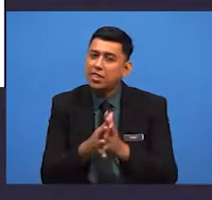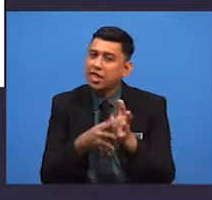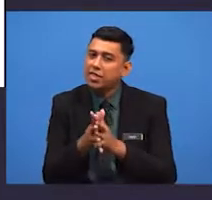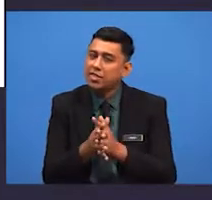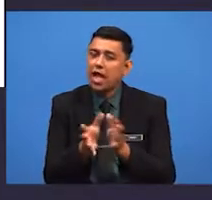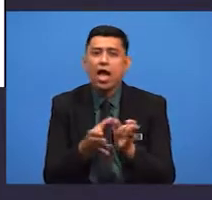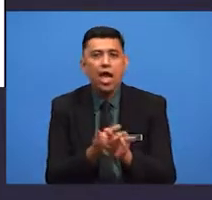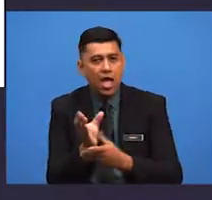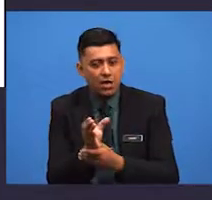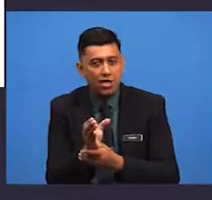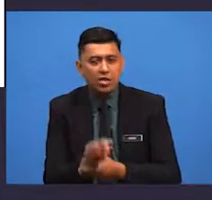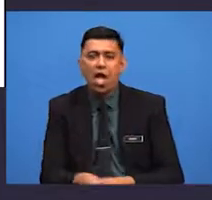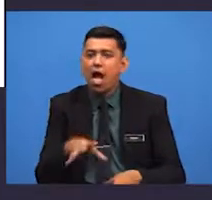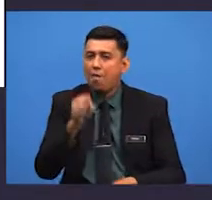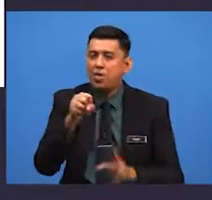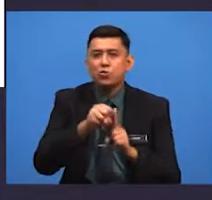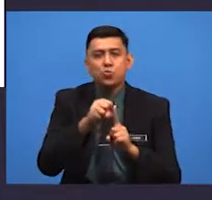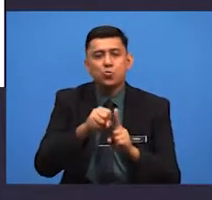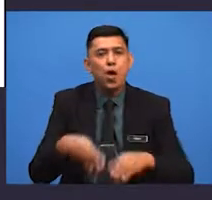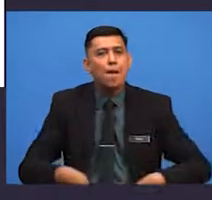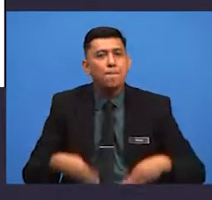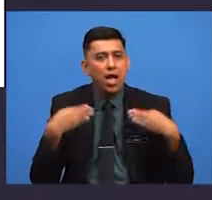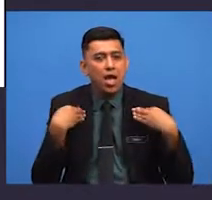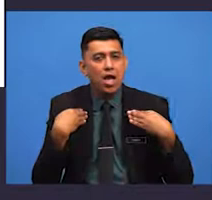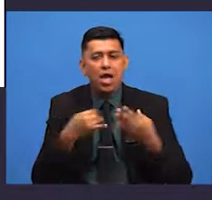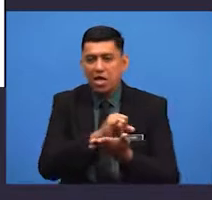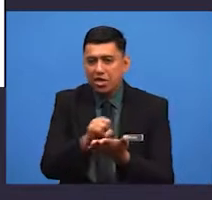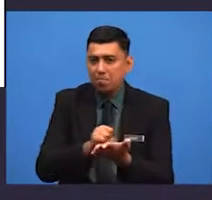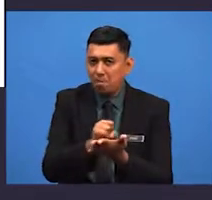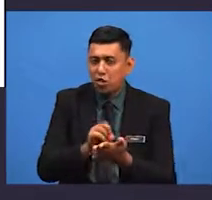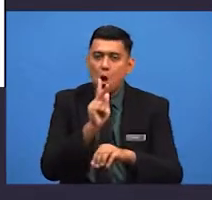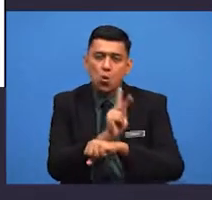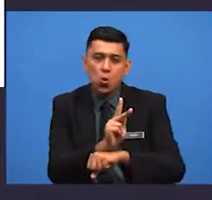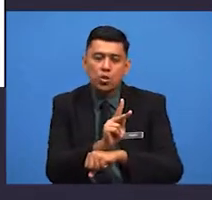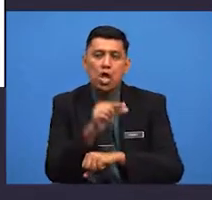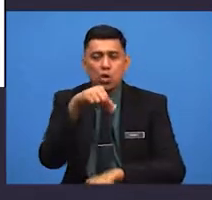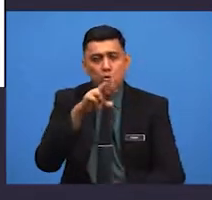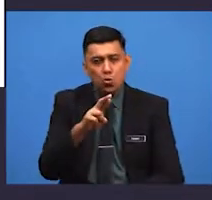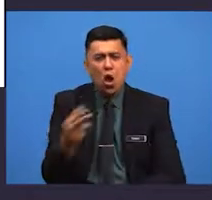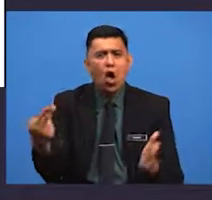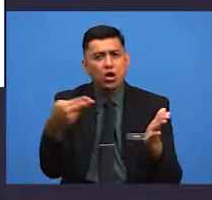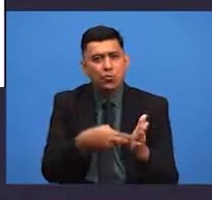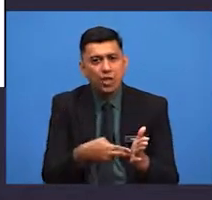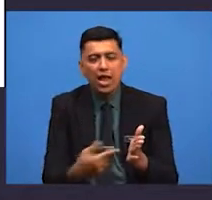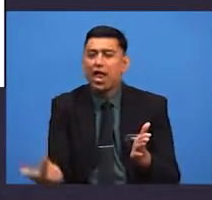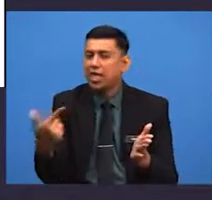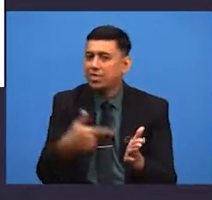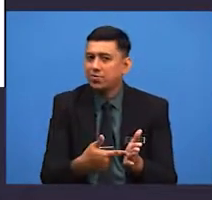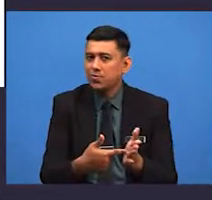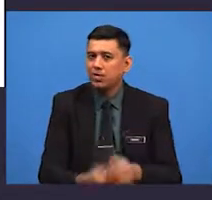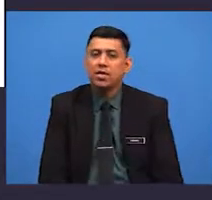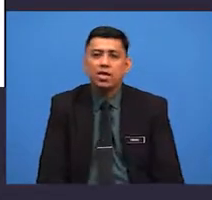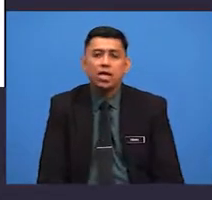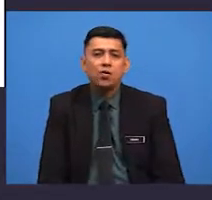tangan, mengambil suhu badan dan mengimbas kod QR akan berulang selagi syarat